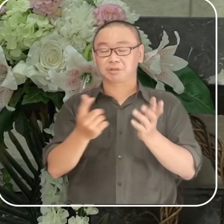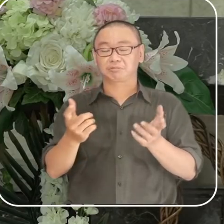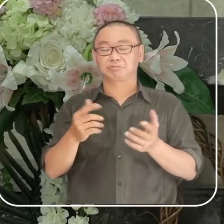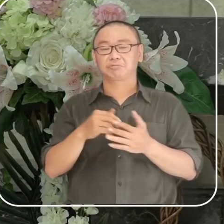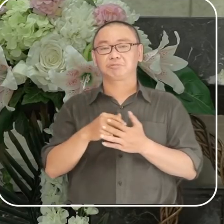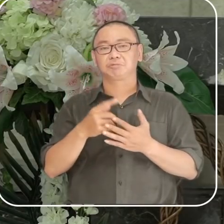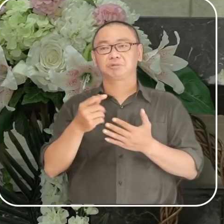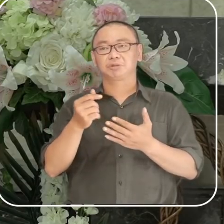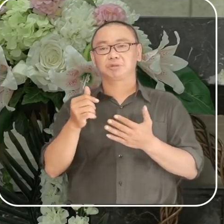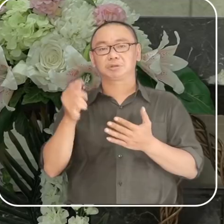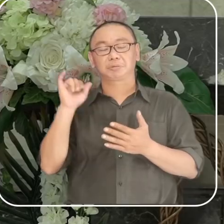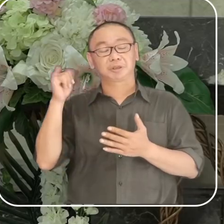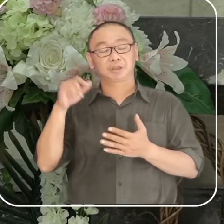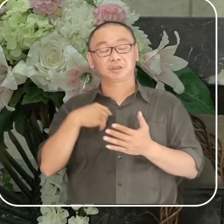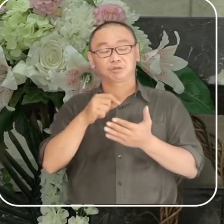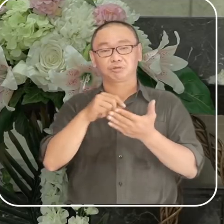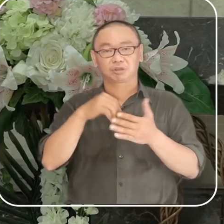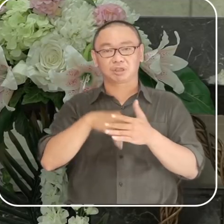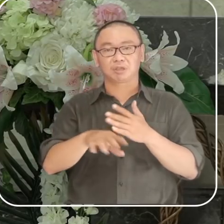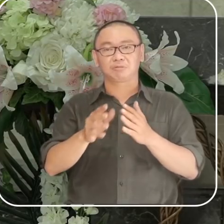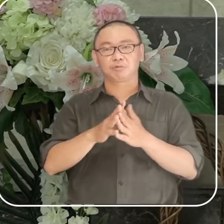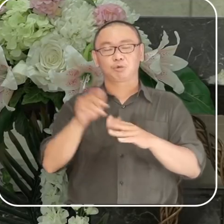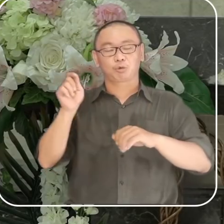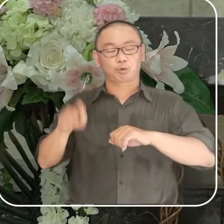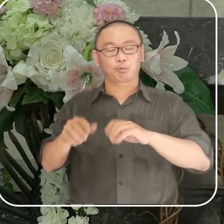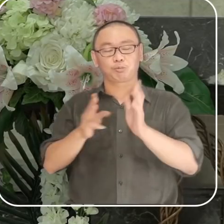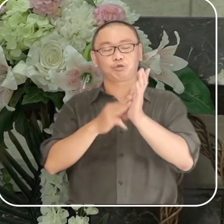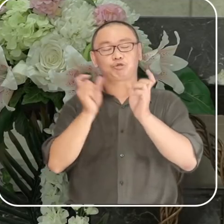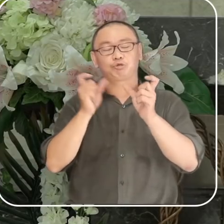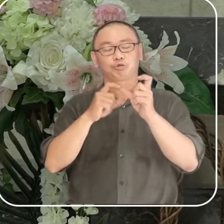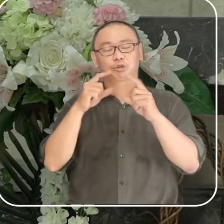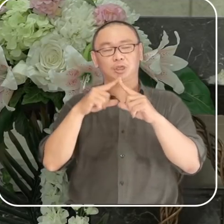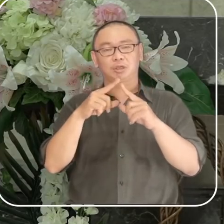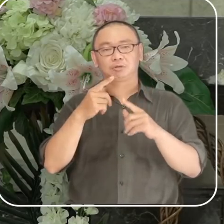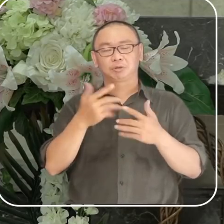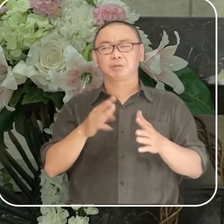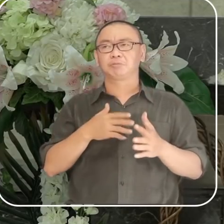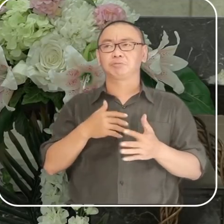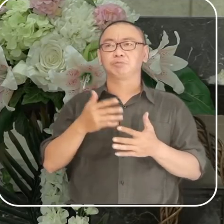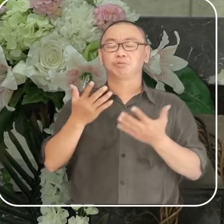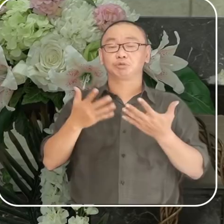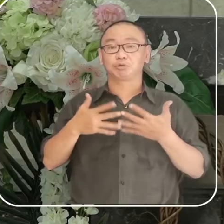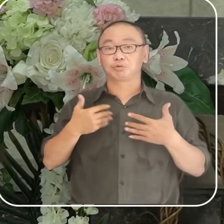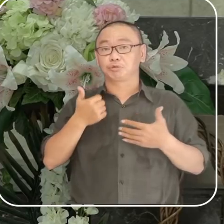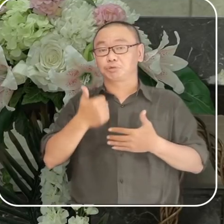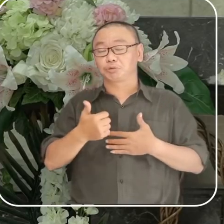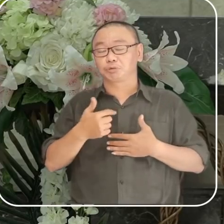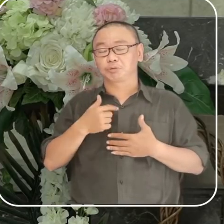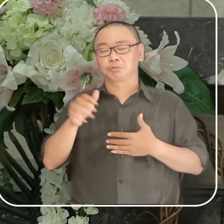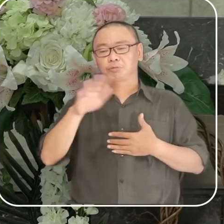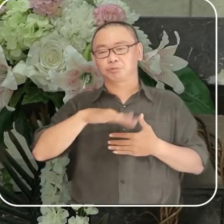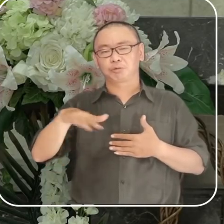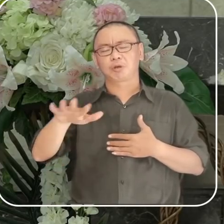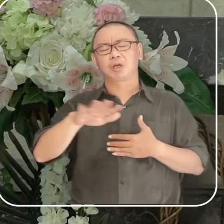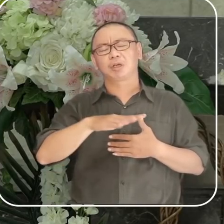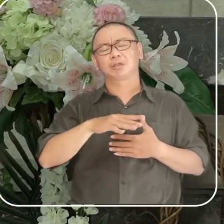seperti tertulis dalam hukum Musa, supaya engkau beruntung dalam segala yang kau lakukan dan